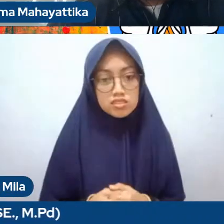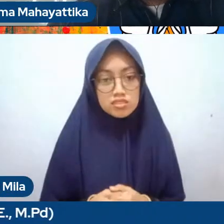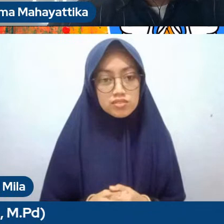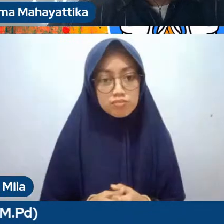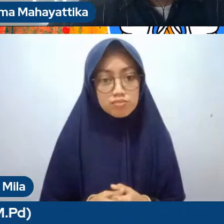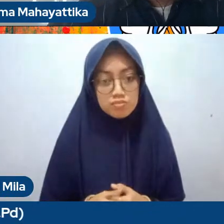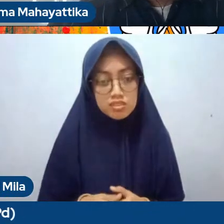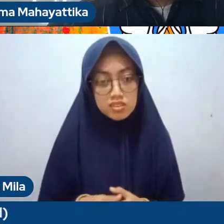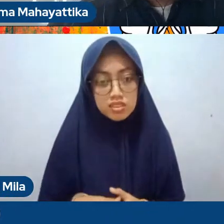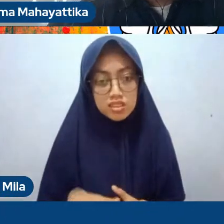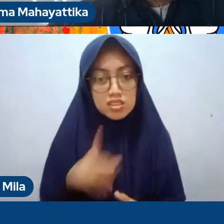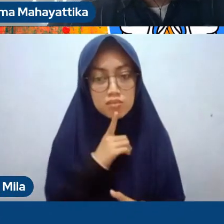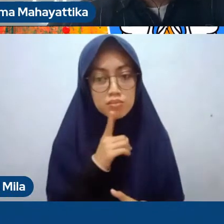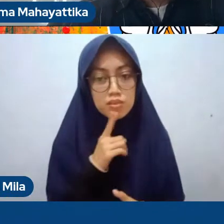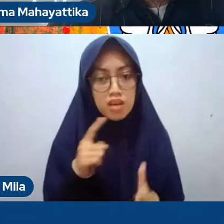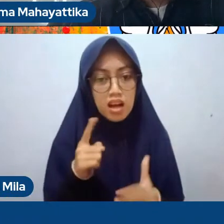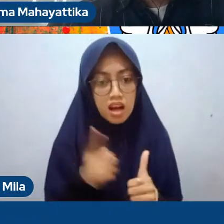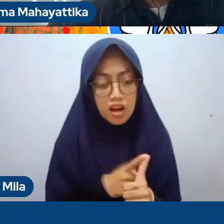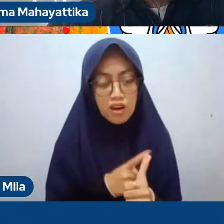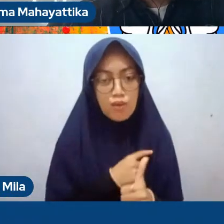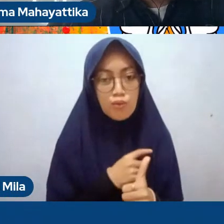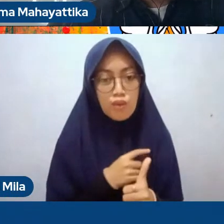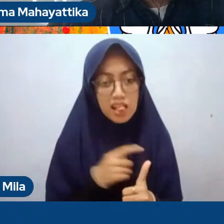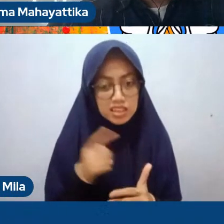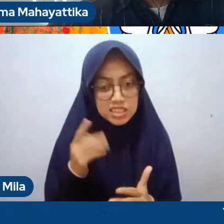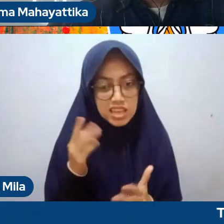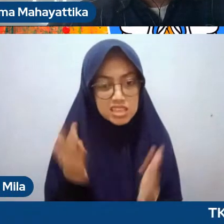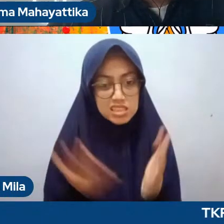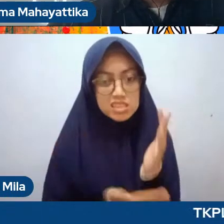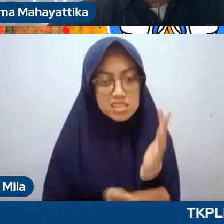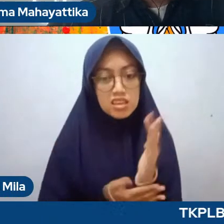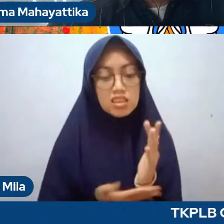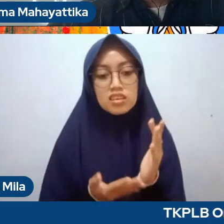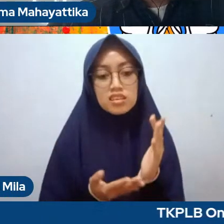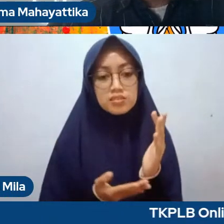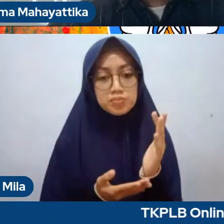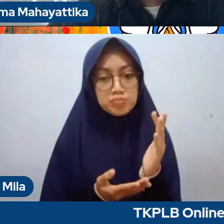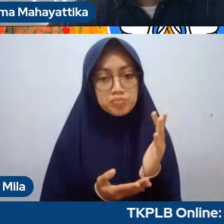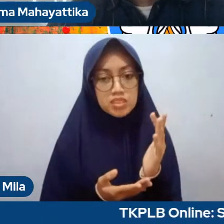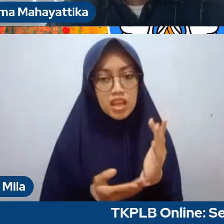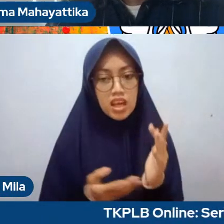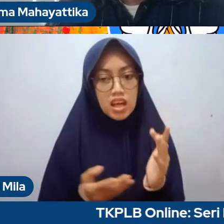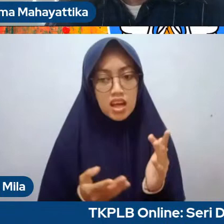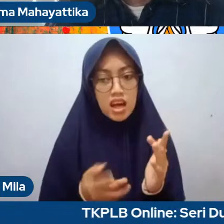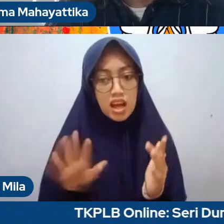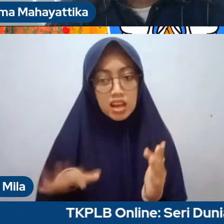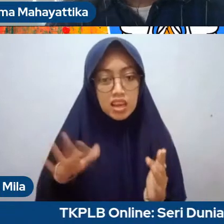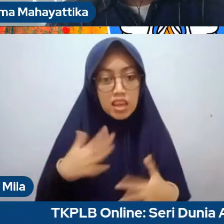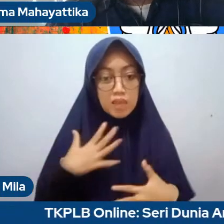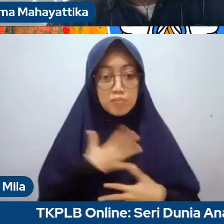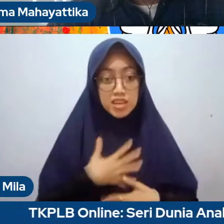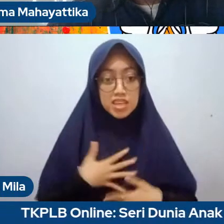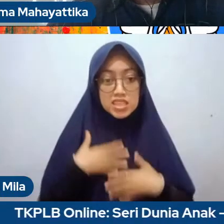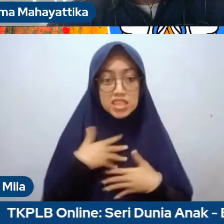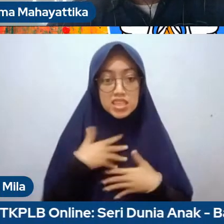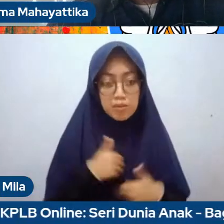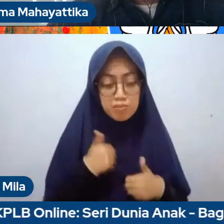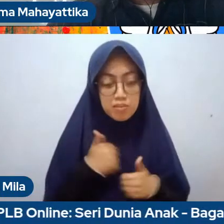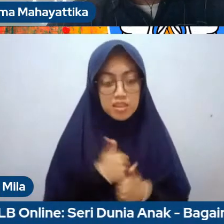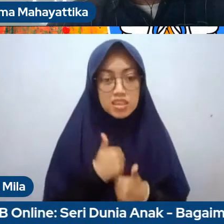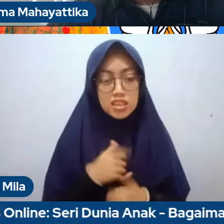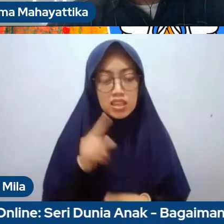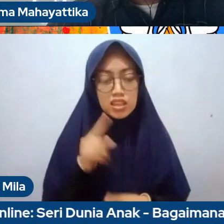kan awal basic basic anak itu merasa nyaman. Jadi dalam teori attachment itu ada